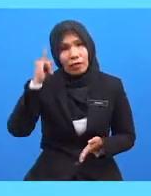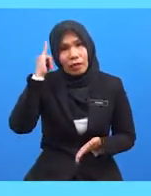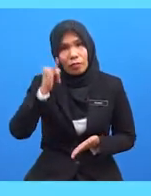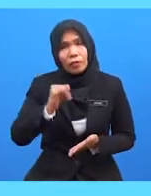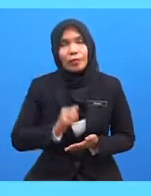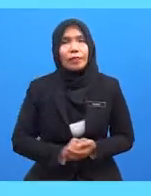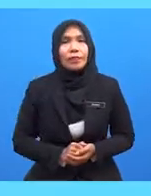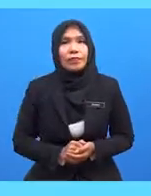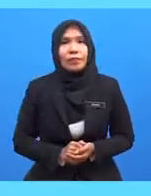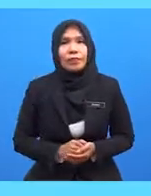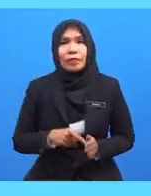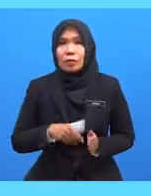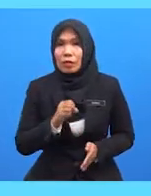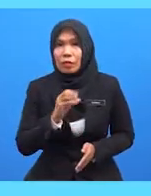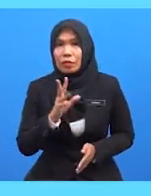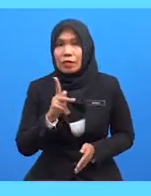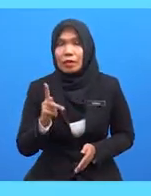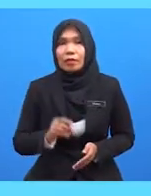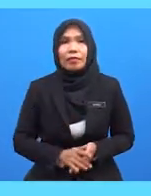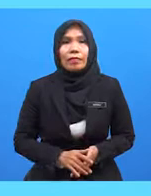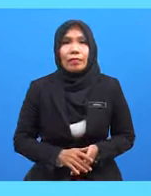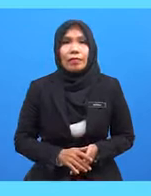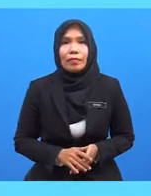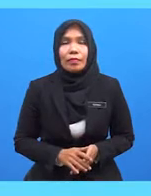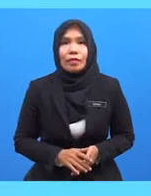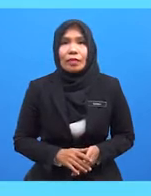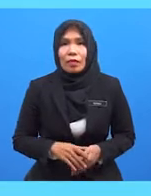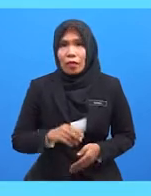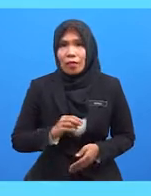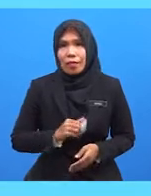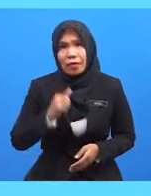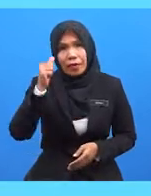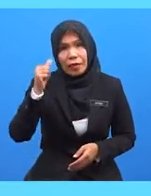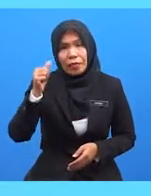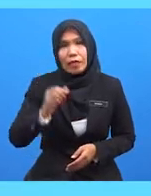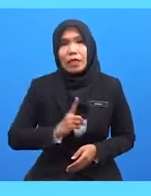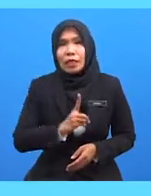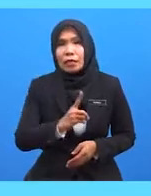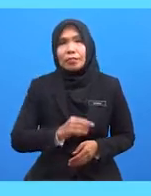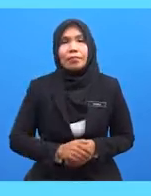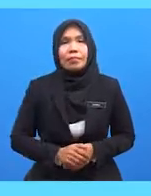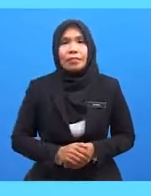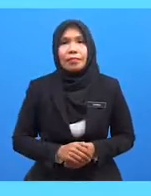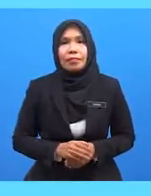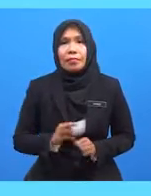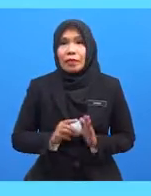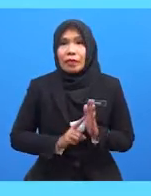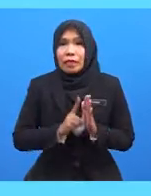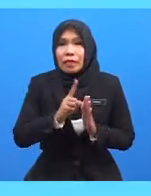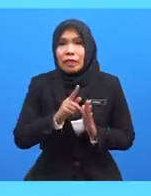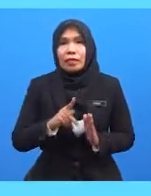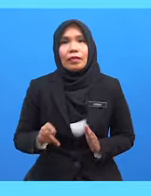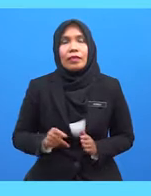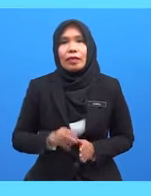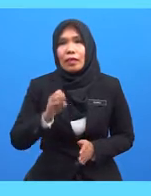Perkembangan agama Islam meningkatkan status bahasa Melayu klasik dan di waktu yang sama, penggunaan